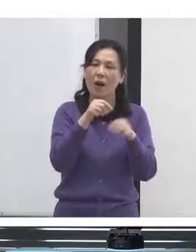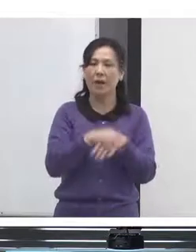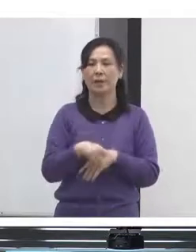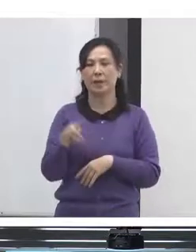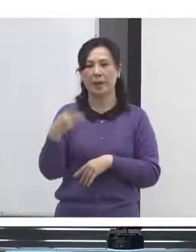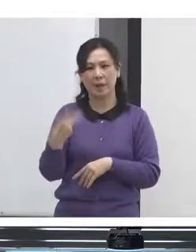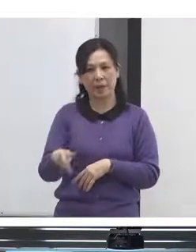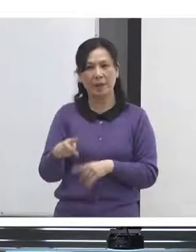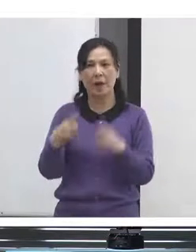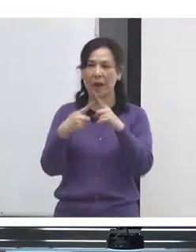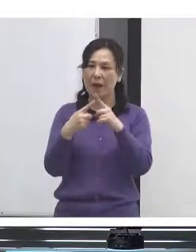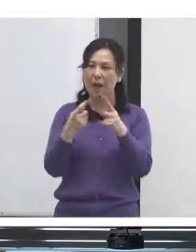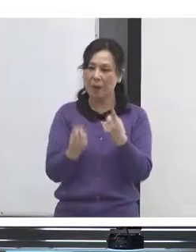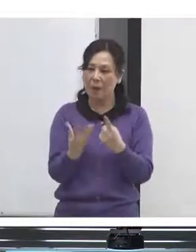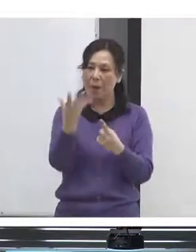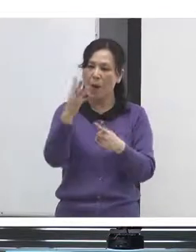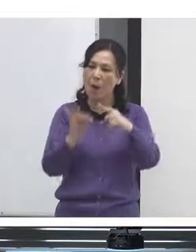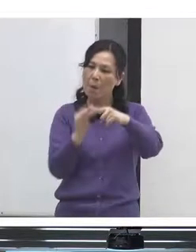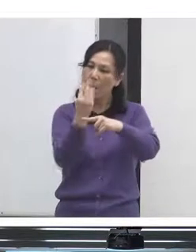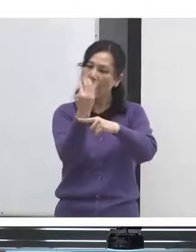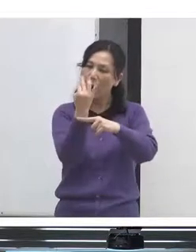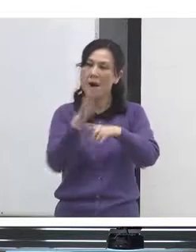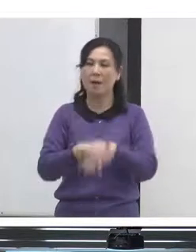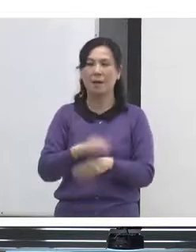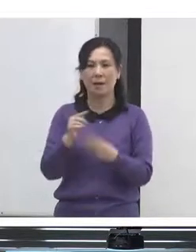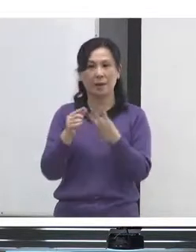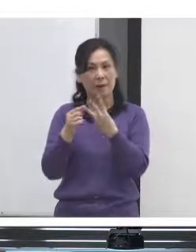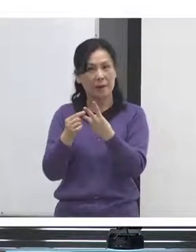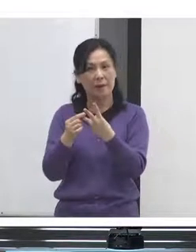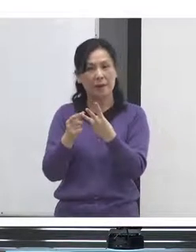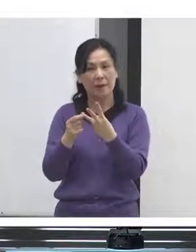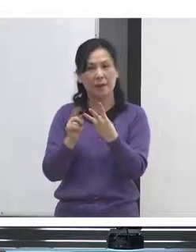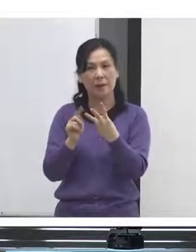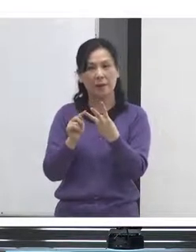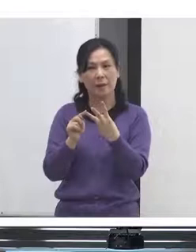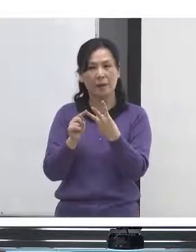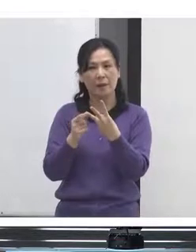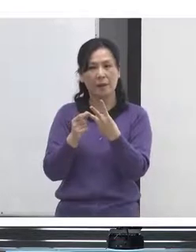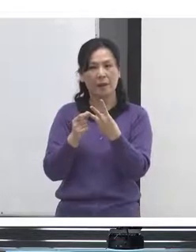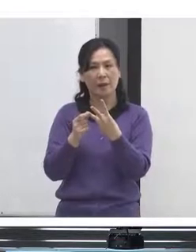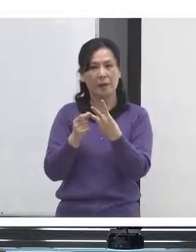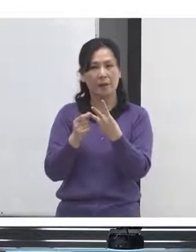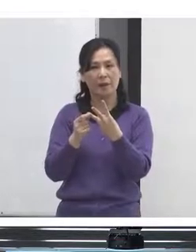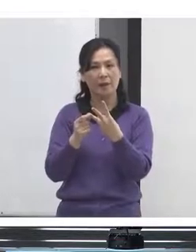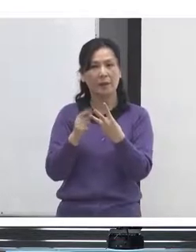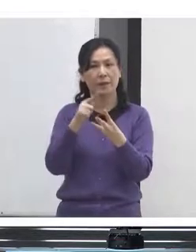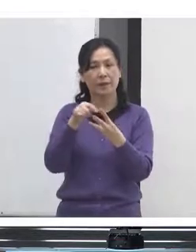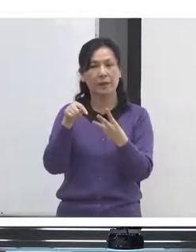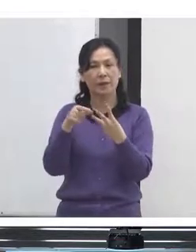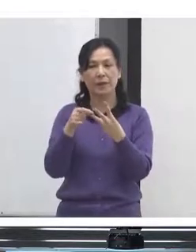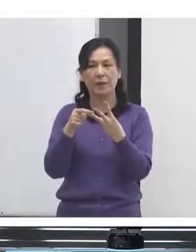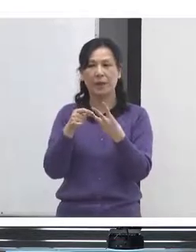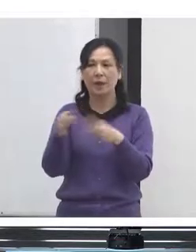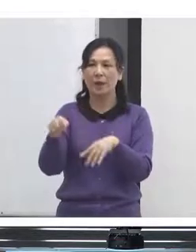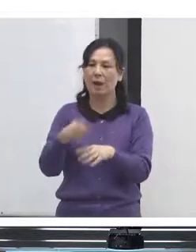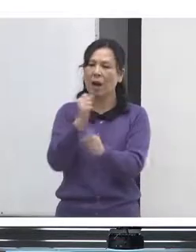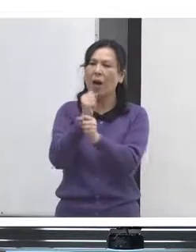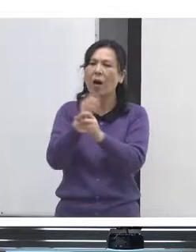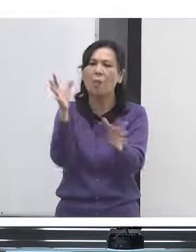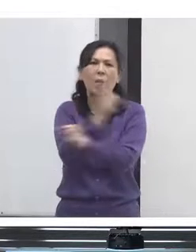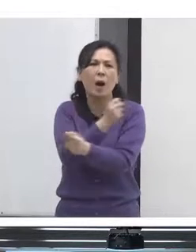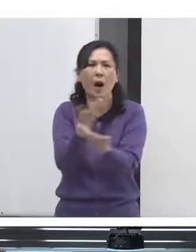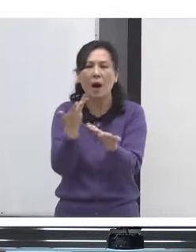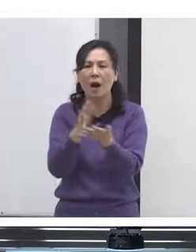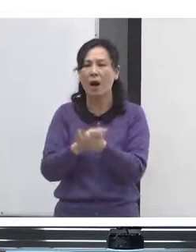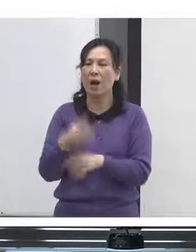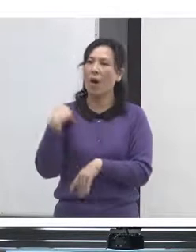成长的一个百分比，然后包含第三个部分 Social Monitor Index， 就是这些指标呢包含失业率，或者是比如说